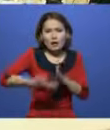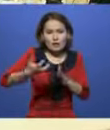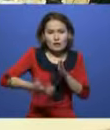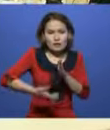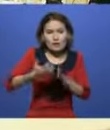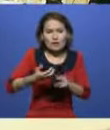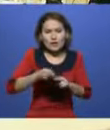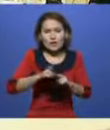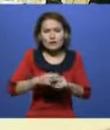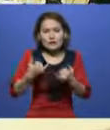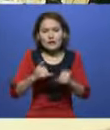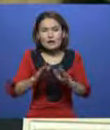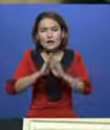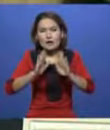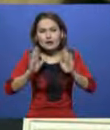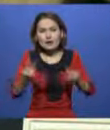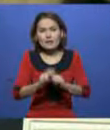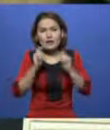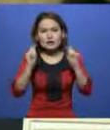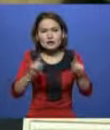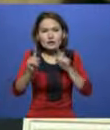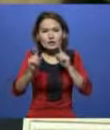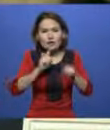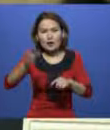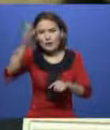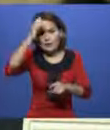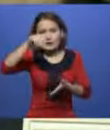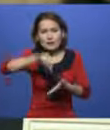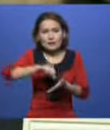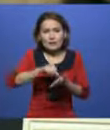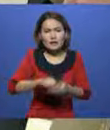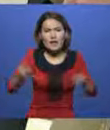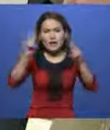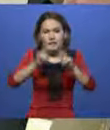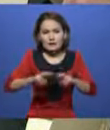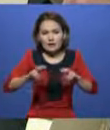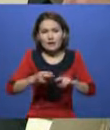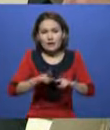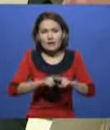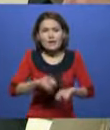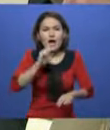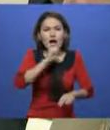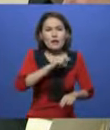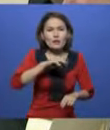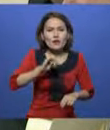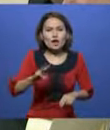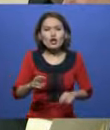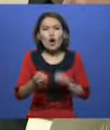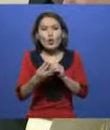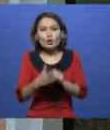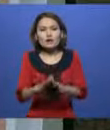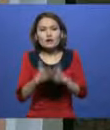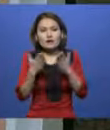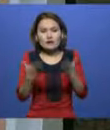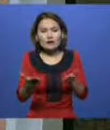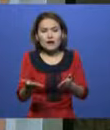қосқан халықаралық конференцияда қозғалды. Алыс жақын шетелден жеткен ғалымдардың зердесін әсіресе Әлкей Марғұланның 14 томдығы жаулаған.